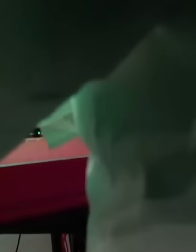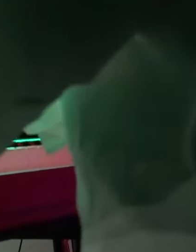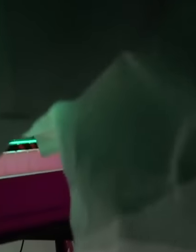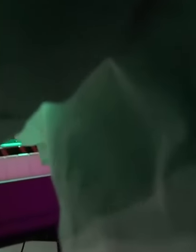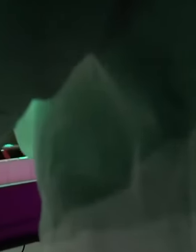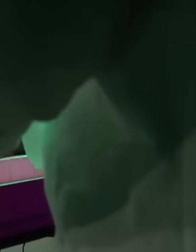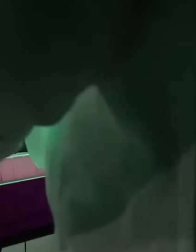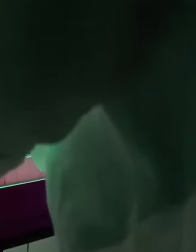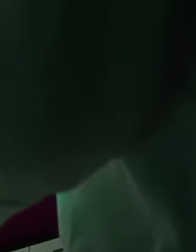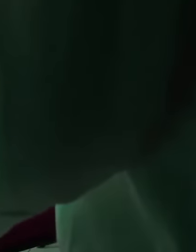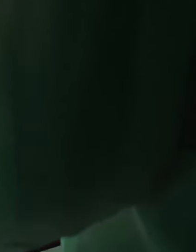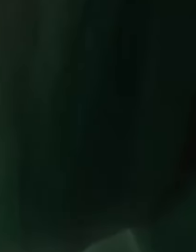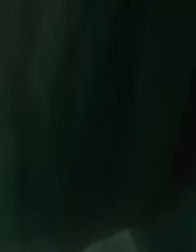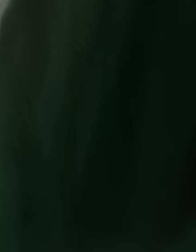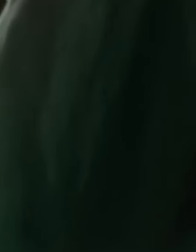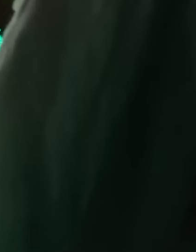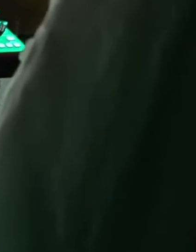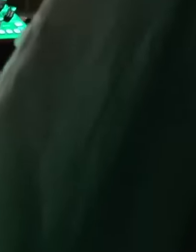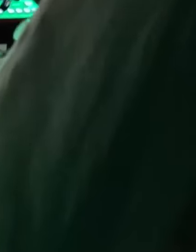hari ini.